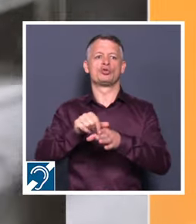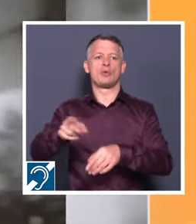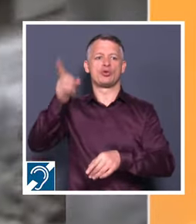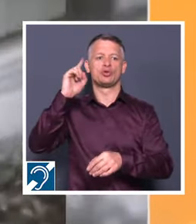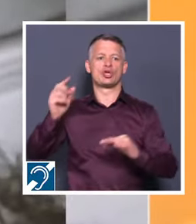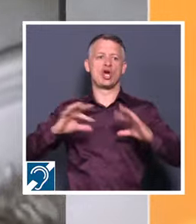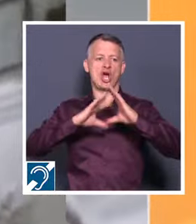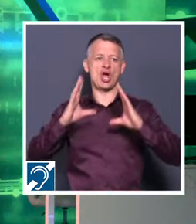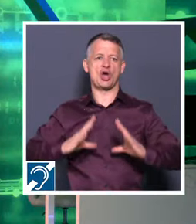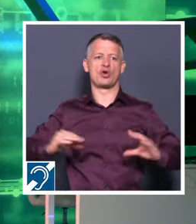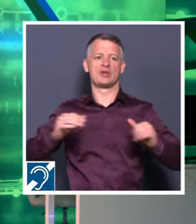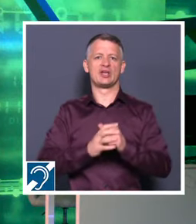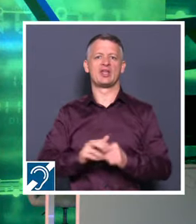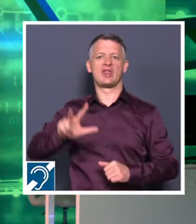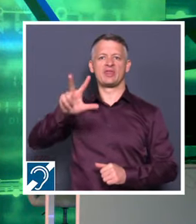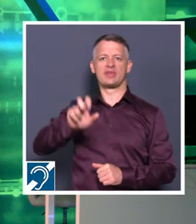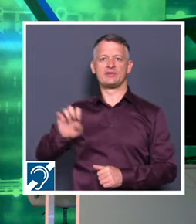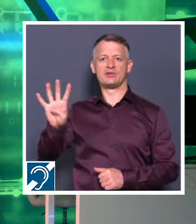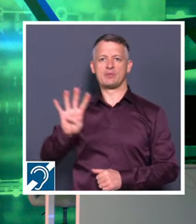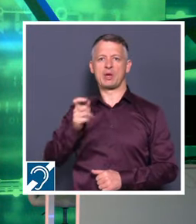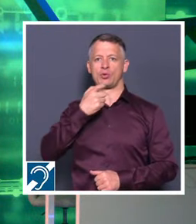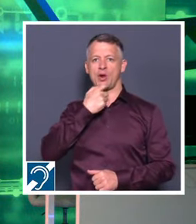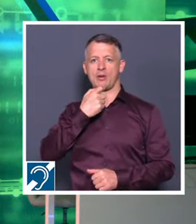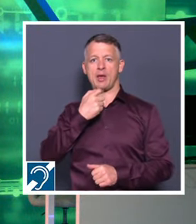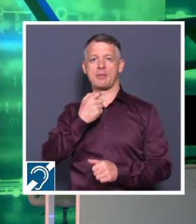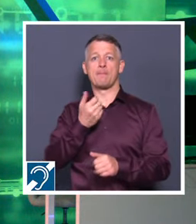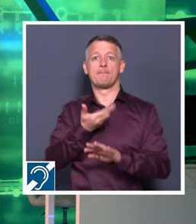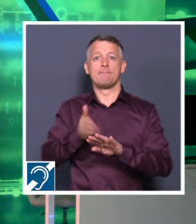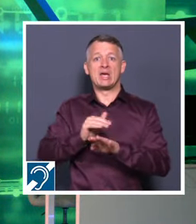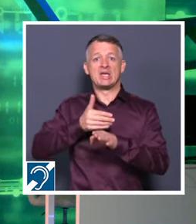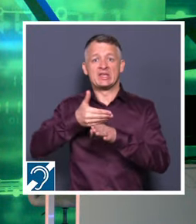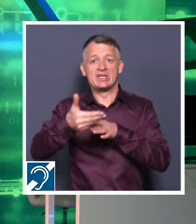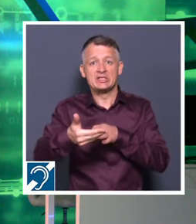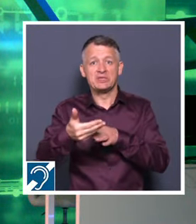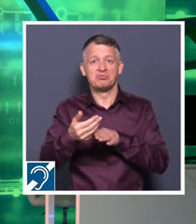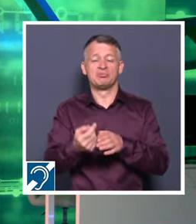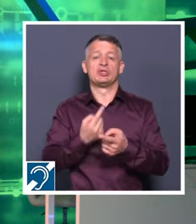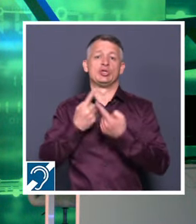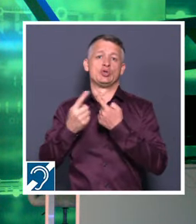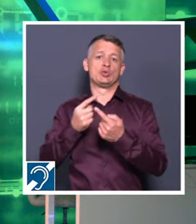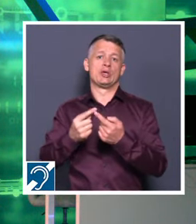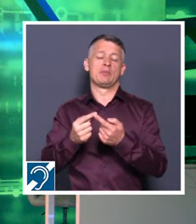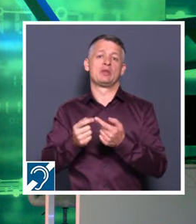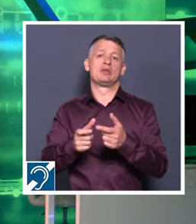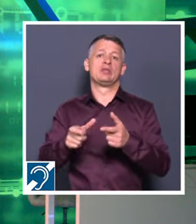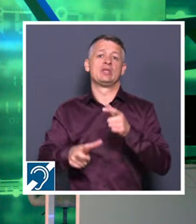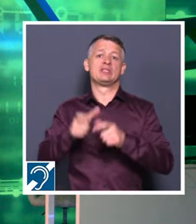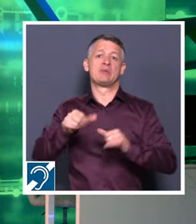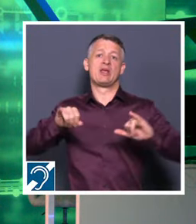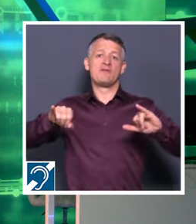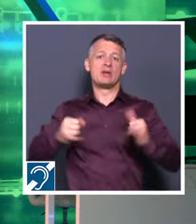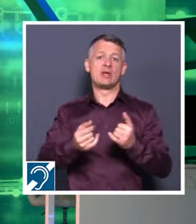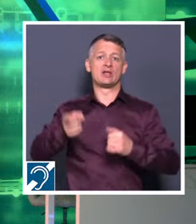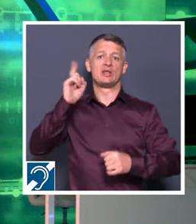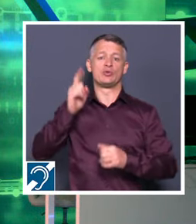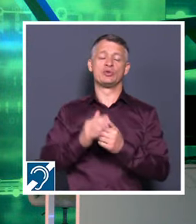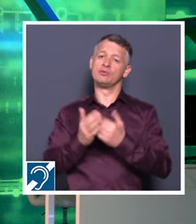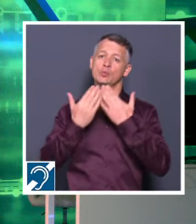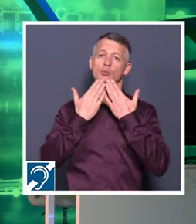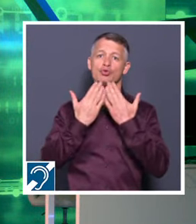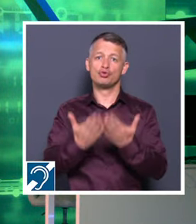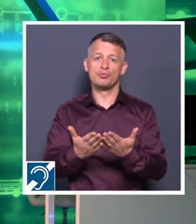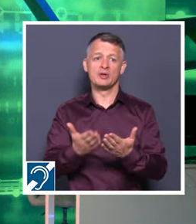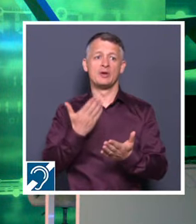România. Iar 34 de ani mai târziu, noi încă discutăm în acești termeni despre evenimentele de atunci. Vă mulțumim